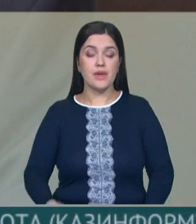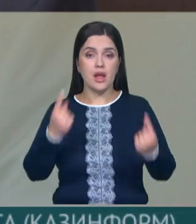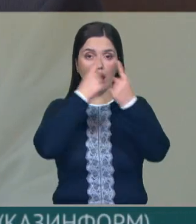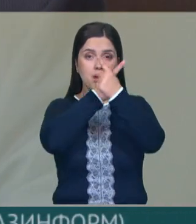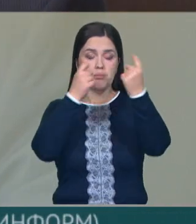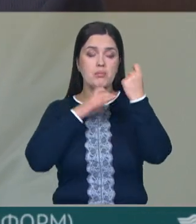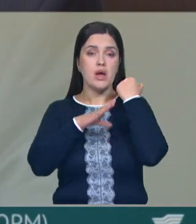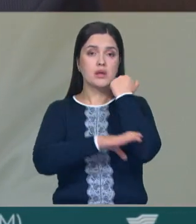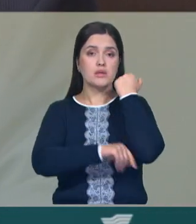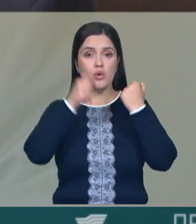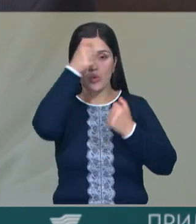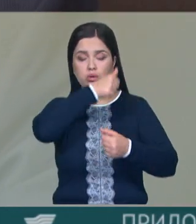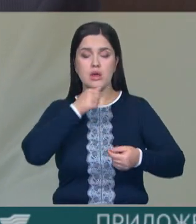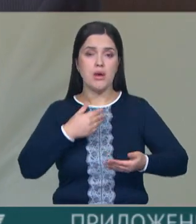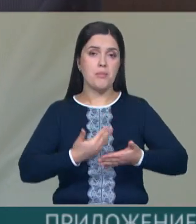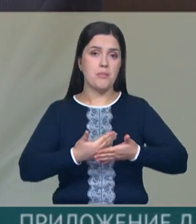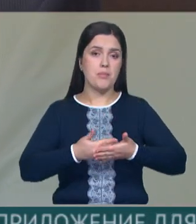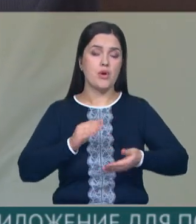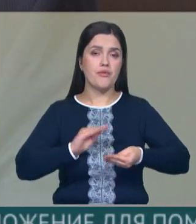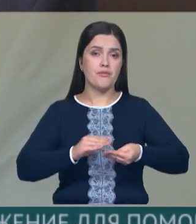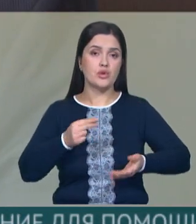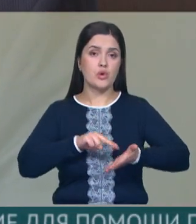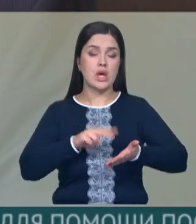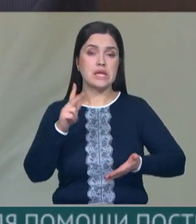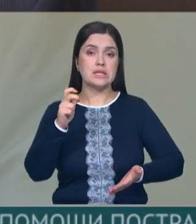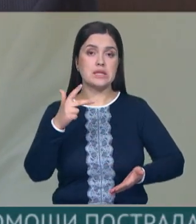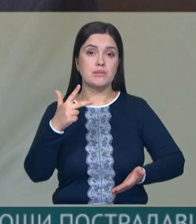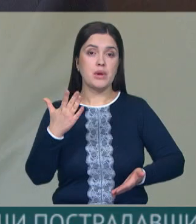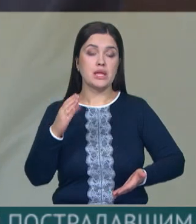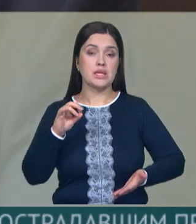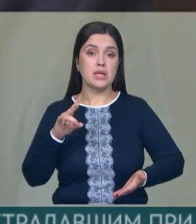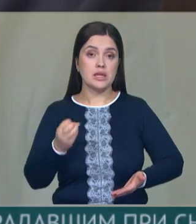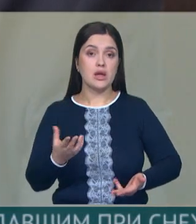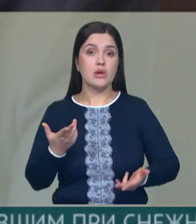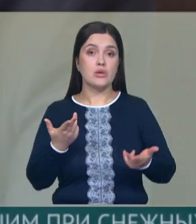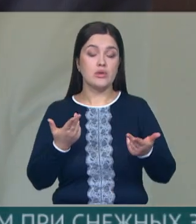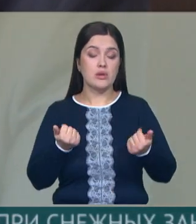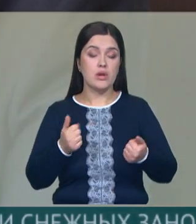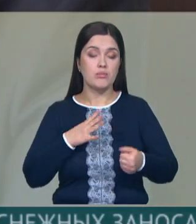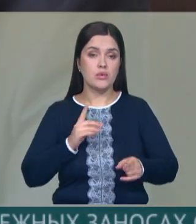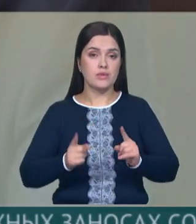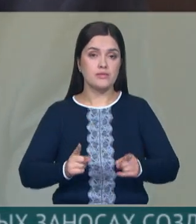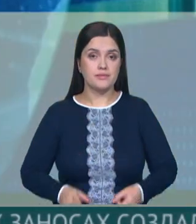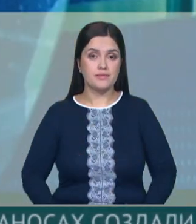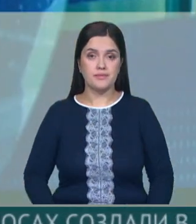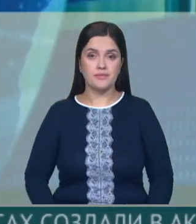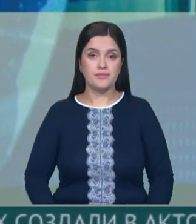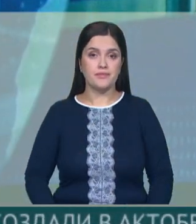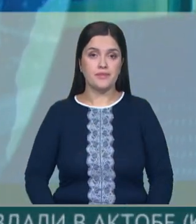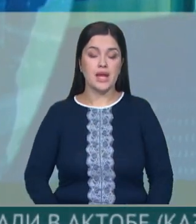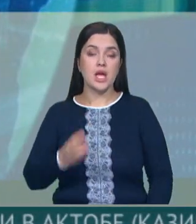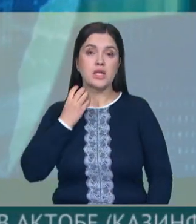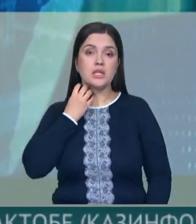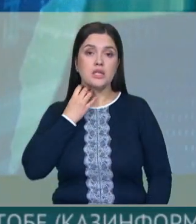медиана на уровне 335 по прогнозу, по курсу доллара, и сейчас это действительно выглядит достаточно реальным.